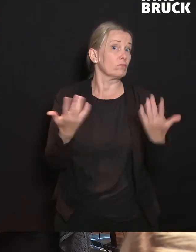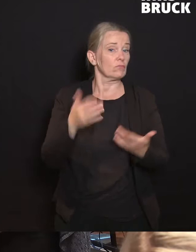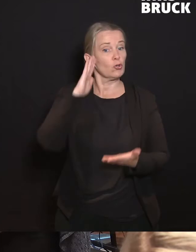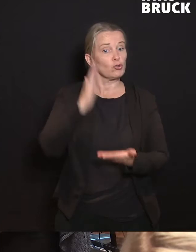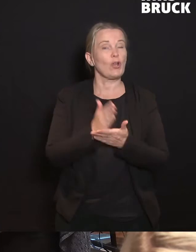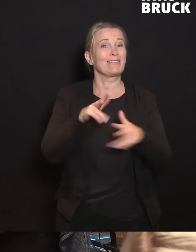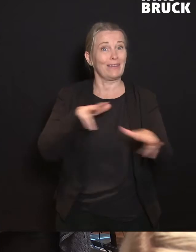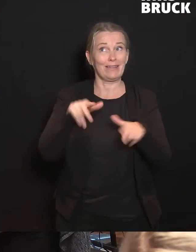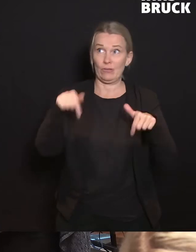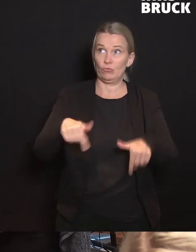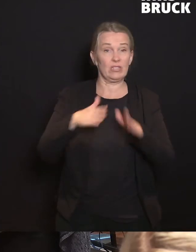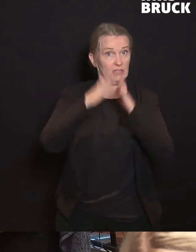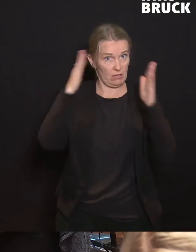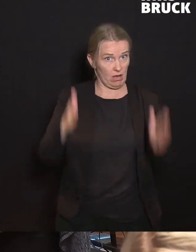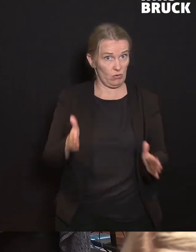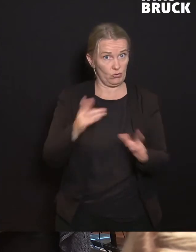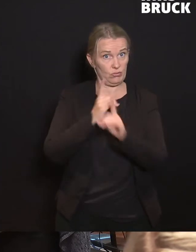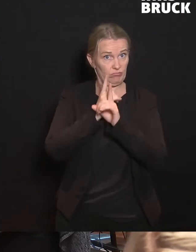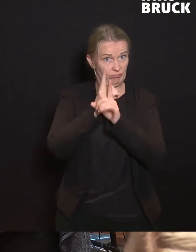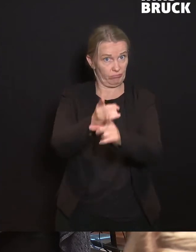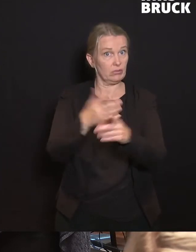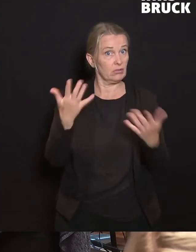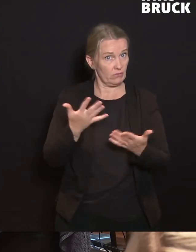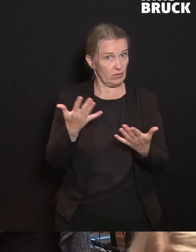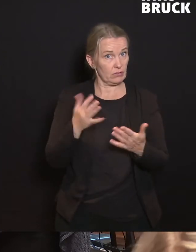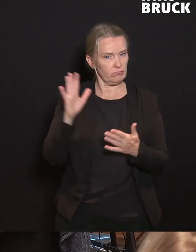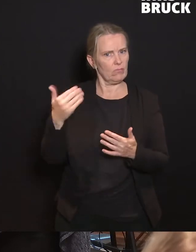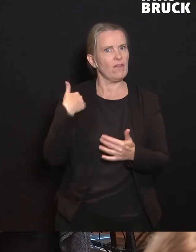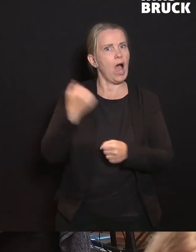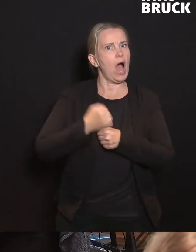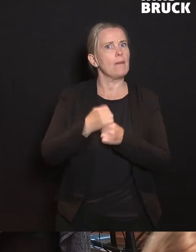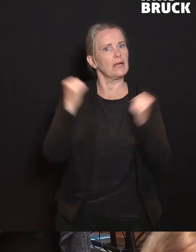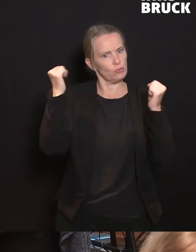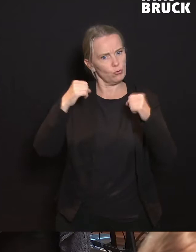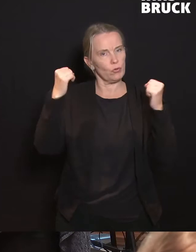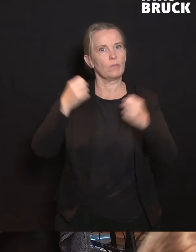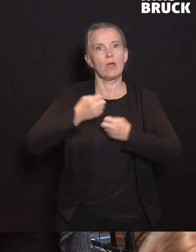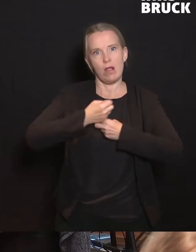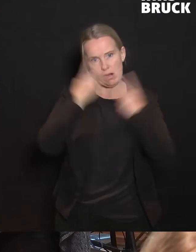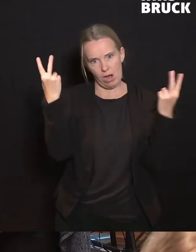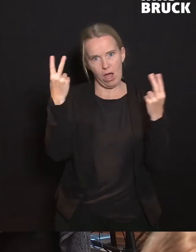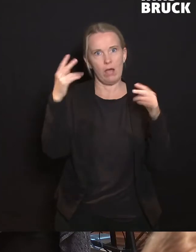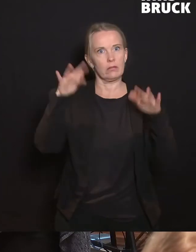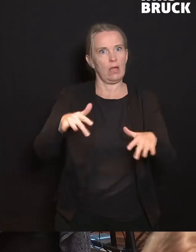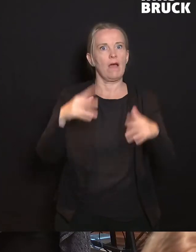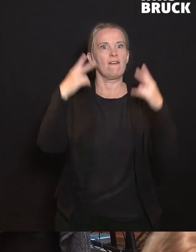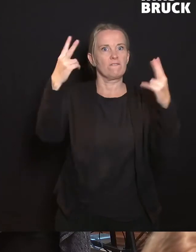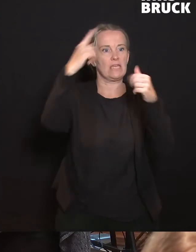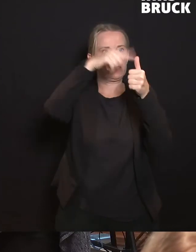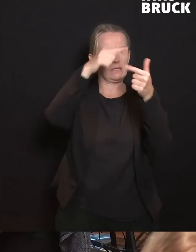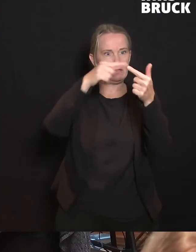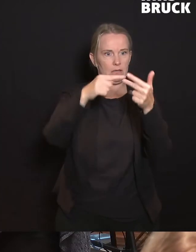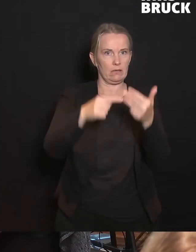in diesem Haus gegeben hat, lautet laut dem Arbeitsübereinkommen, wir haben eine klare Prioritätenliste, wie wir im